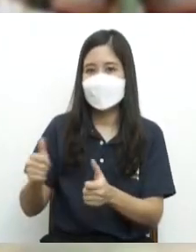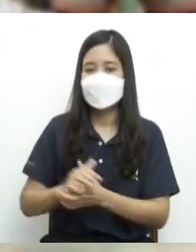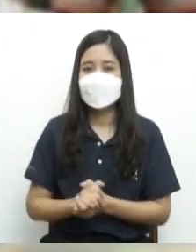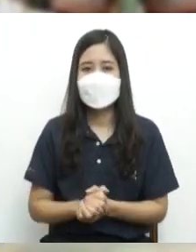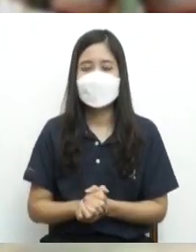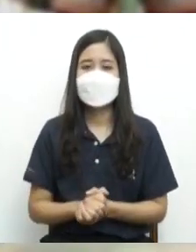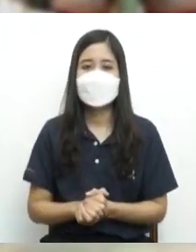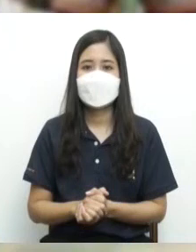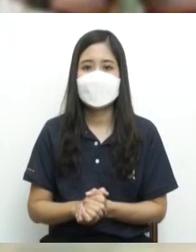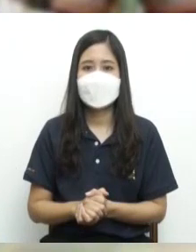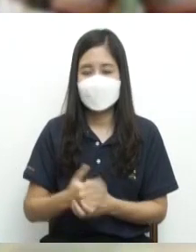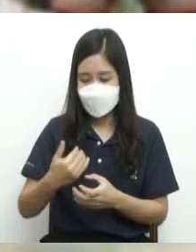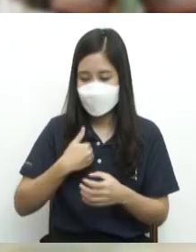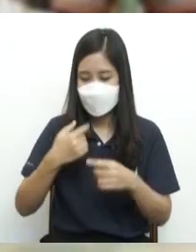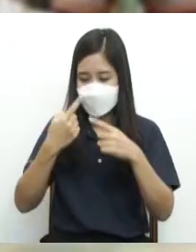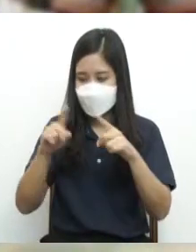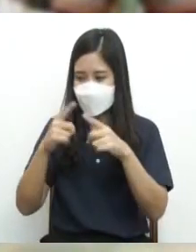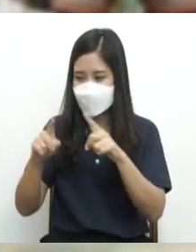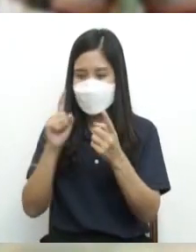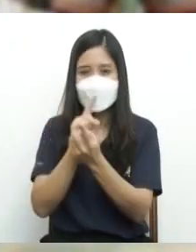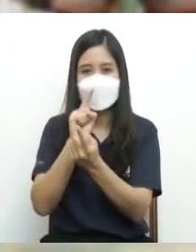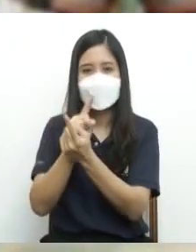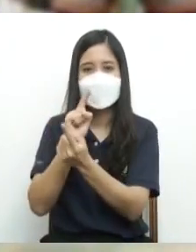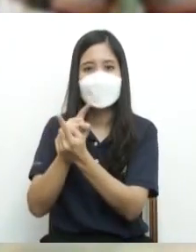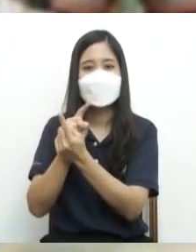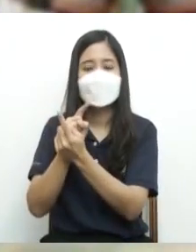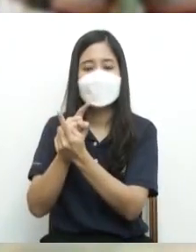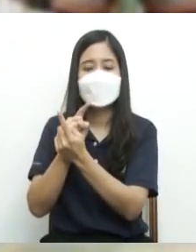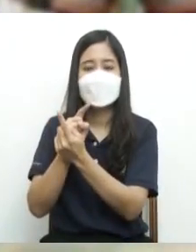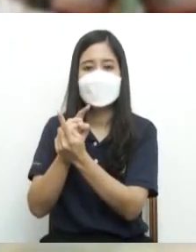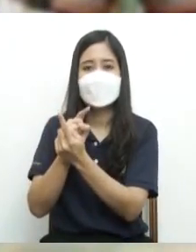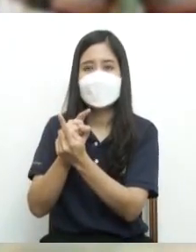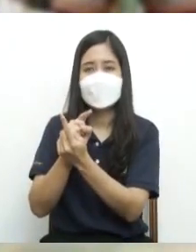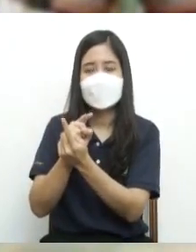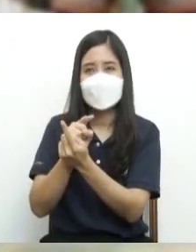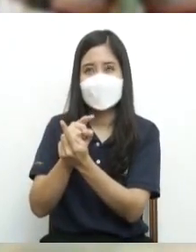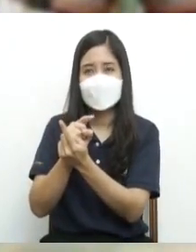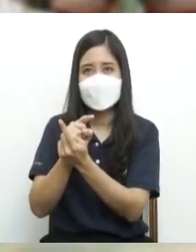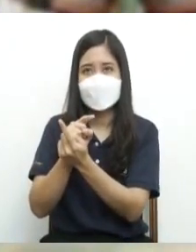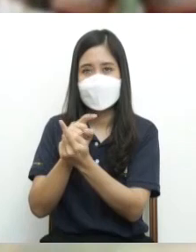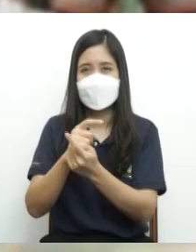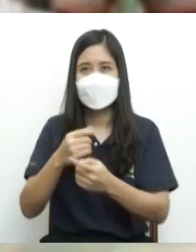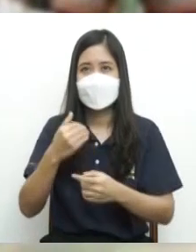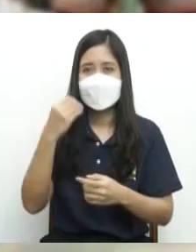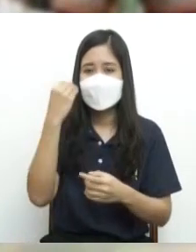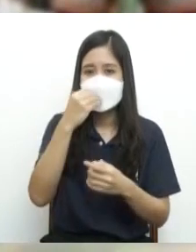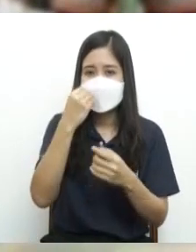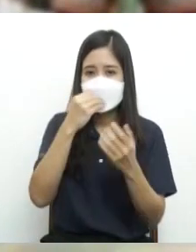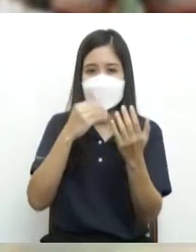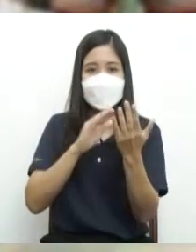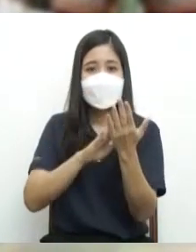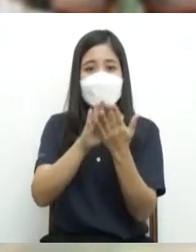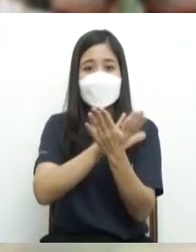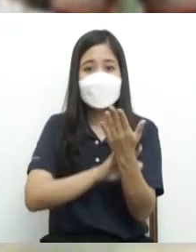ามีหลายเหตุการณ์ที่ผมไปรับราชการอยู่ทั้งเหนือทั้งใต้นะอีสานทุกภูมิภาคของประเทศไทยก็ได้ไปเจอเค